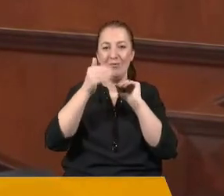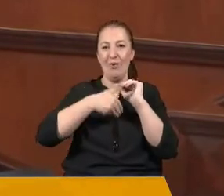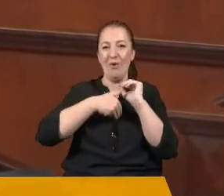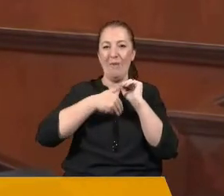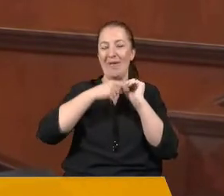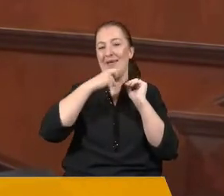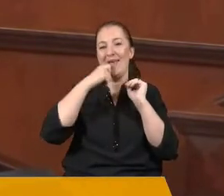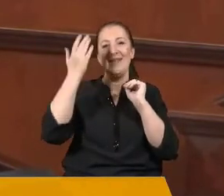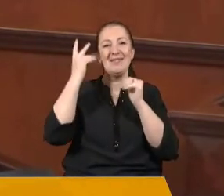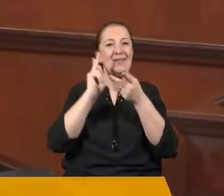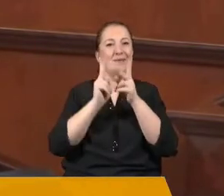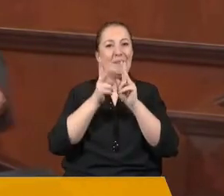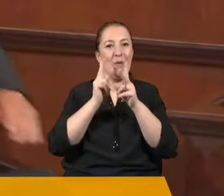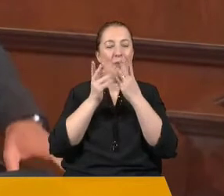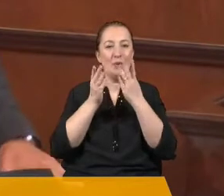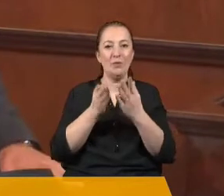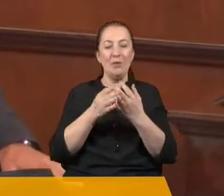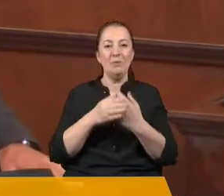Arkadaşlar, lütfen.